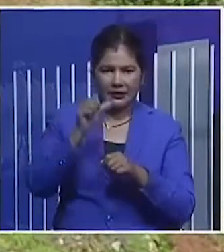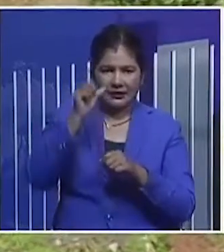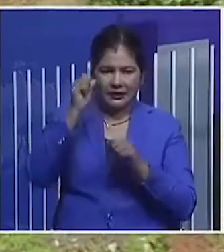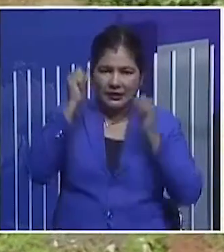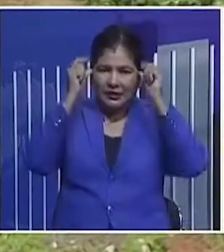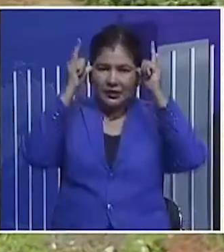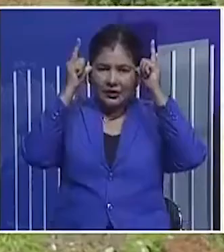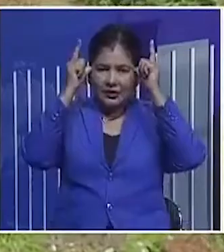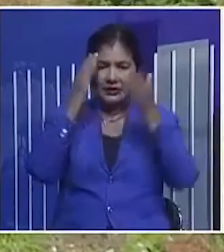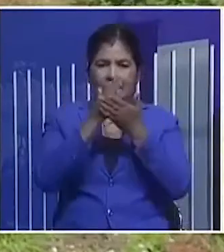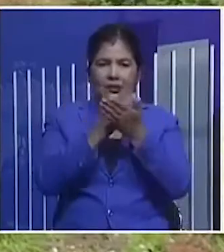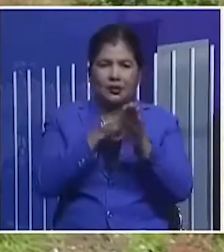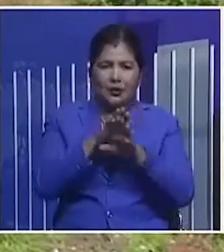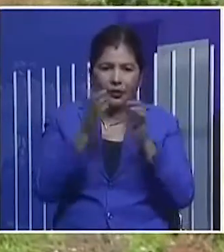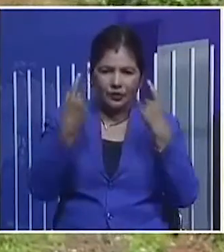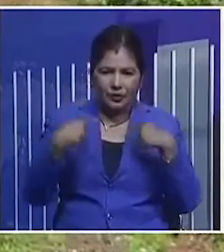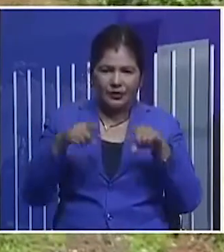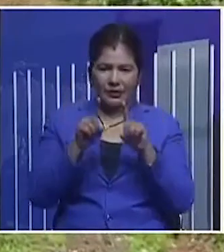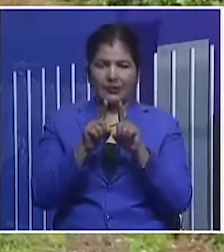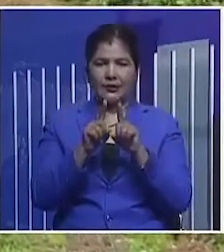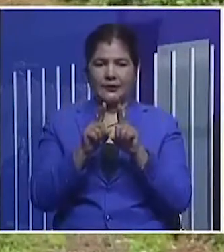जनचेतना कार्यक्रमहरू, स्वास्थ्य